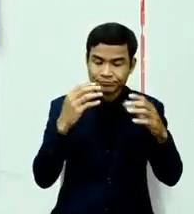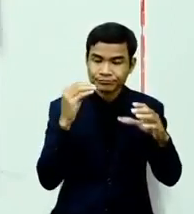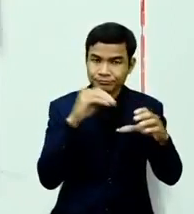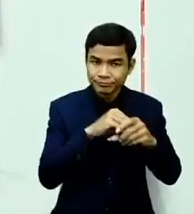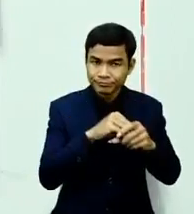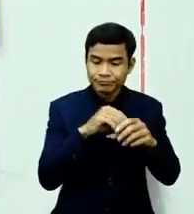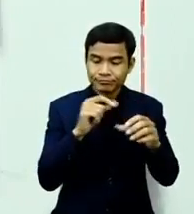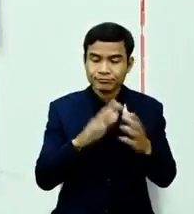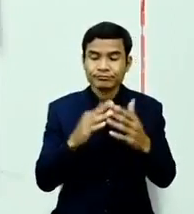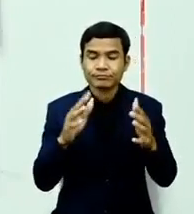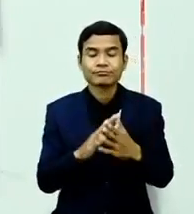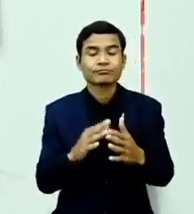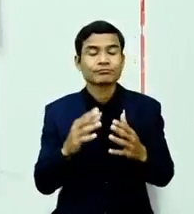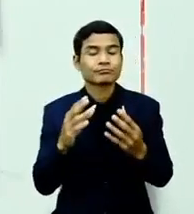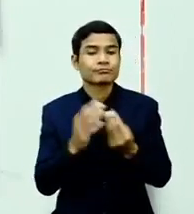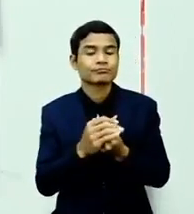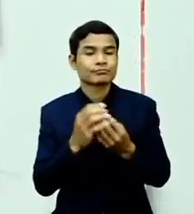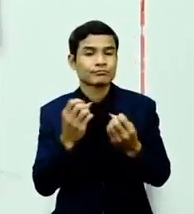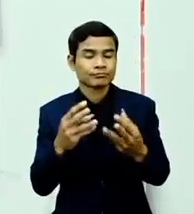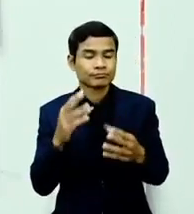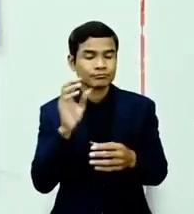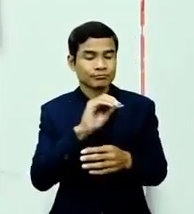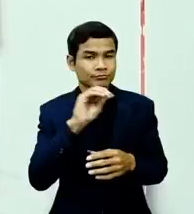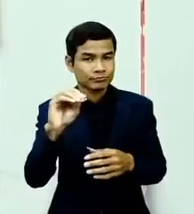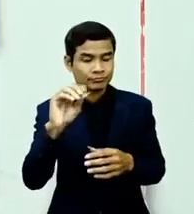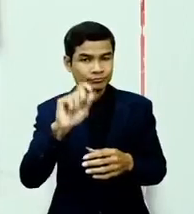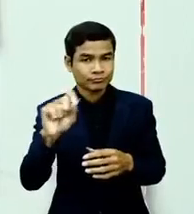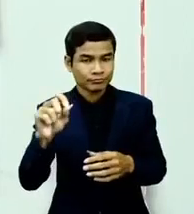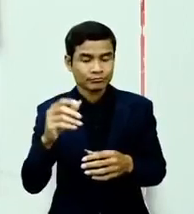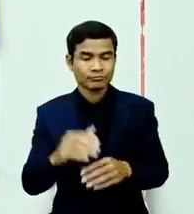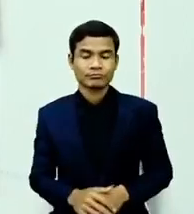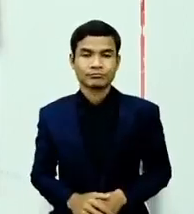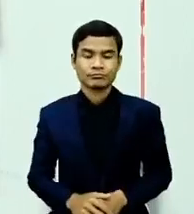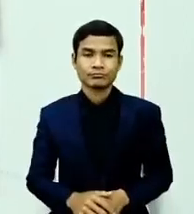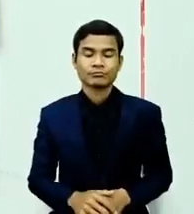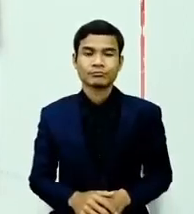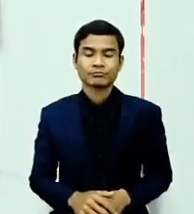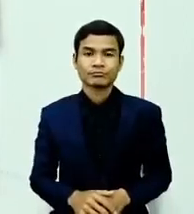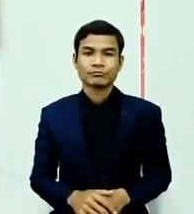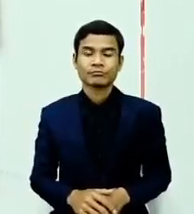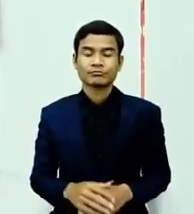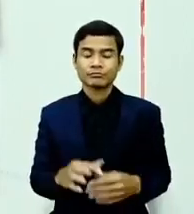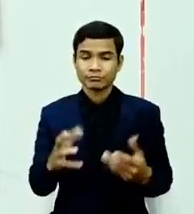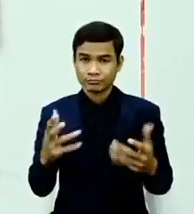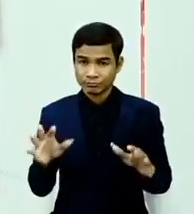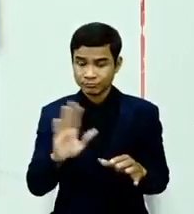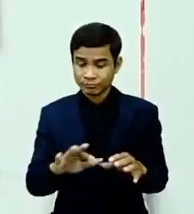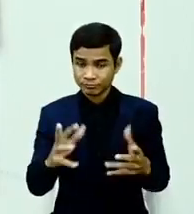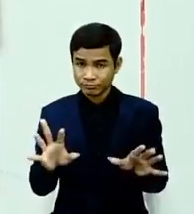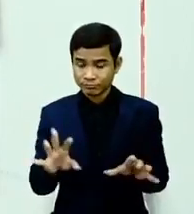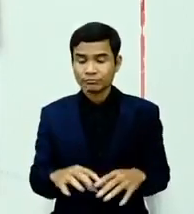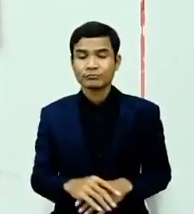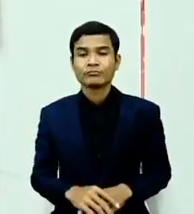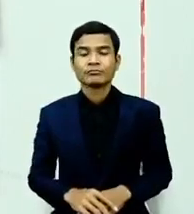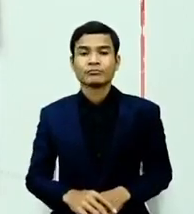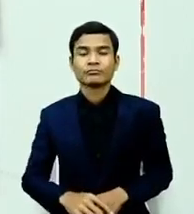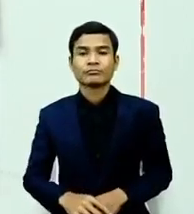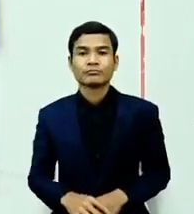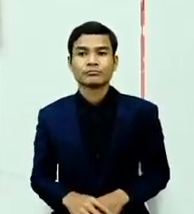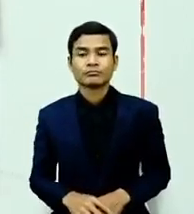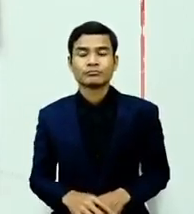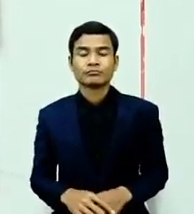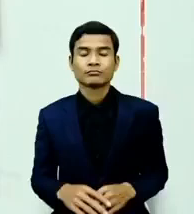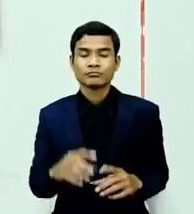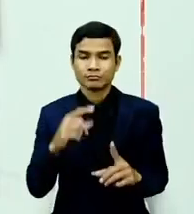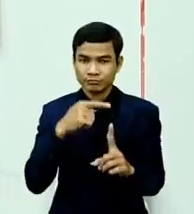នឹងមកថាតោមានចំនួនប៉ុន្មានហើយកូនសរសេរលេខមកណាកូនណាចារួចរាល់ហើយឬនៅចាហិ